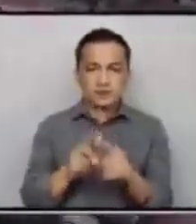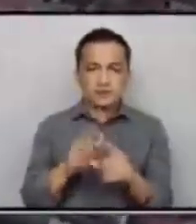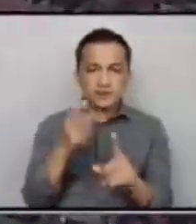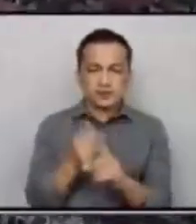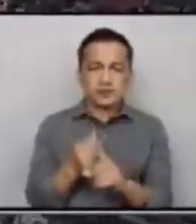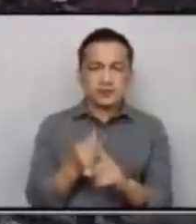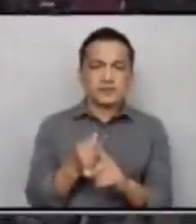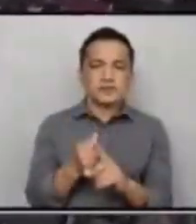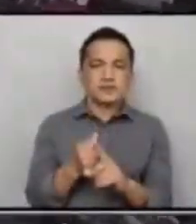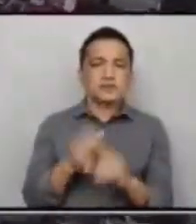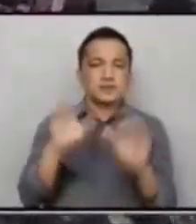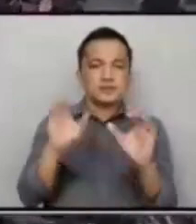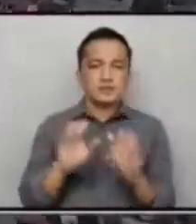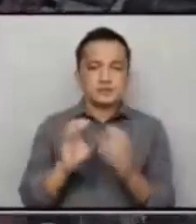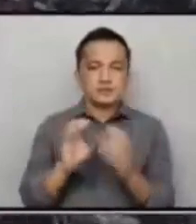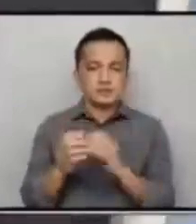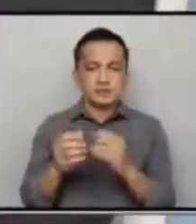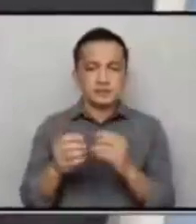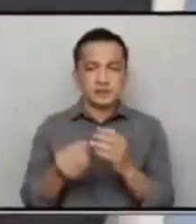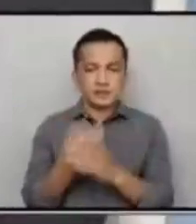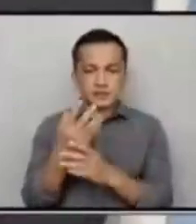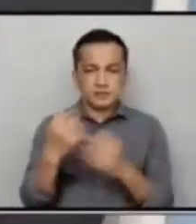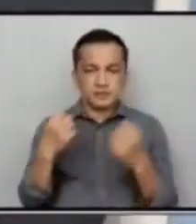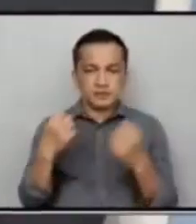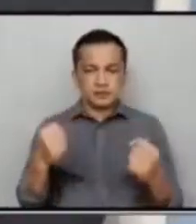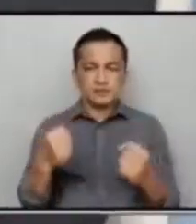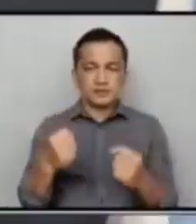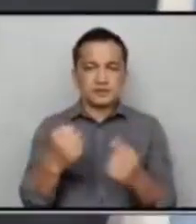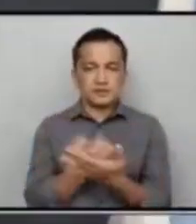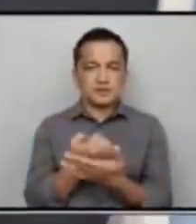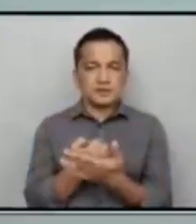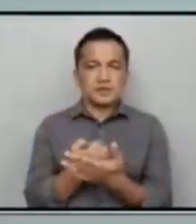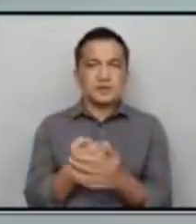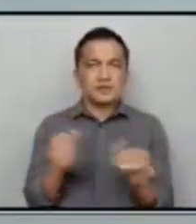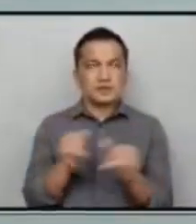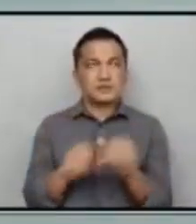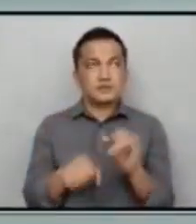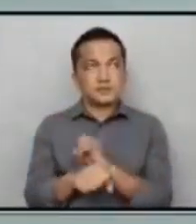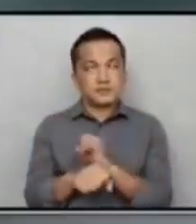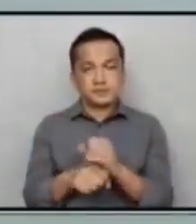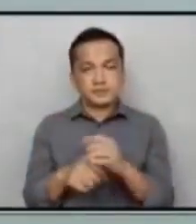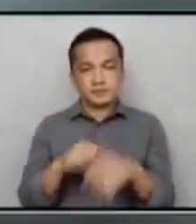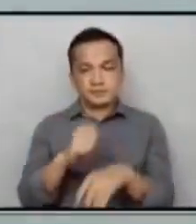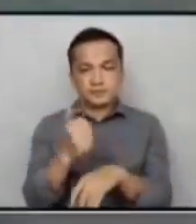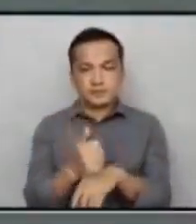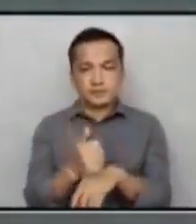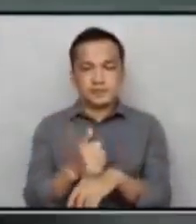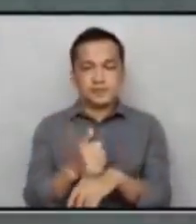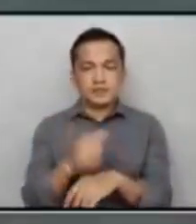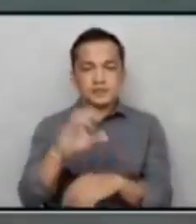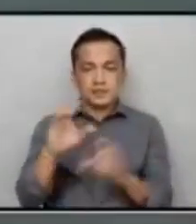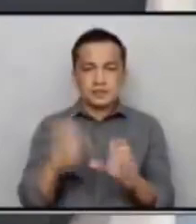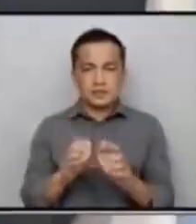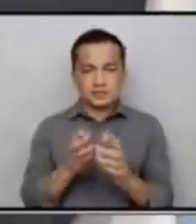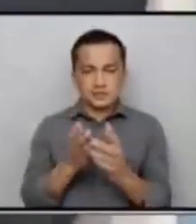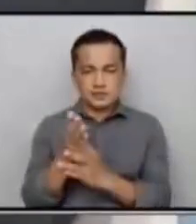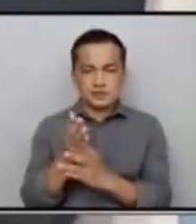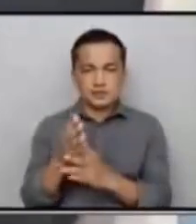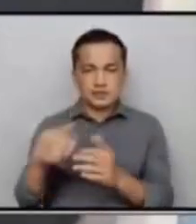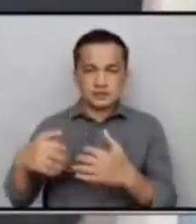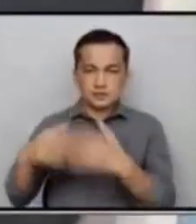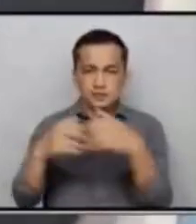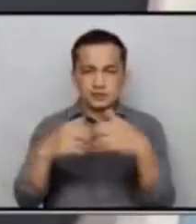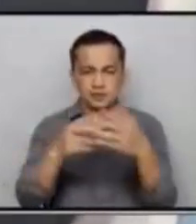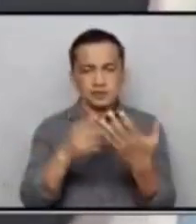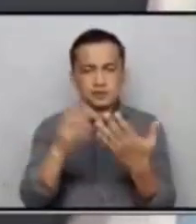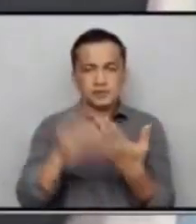at katatagan ng ekonomiya. Gayun din ang pagisikap na maitaguyod ang Climate Resilient Infrastructure Programs. We